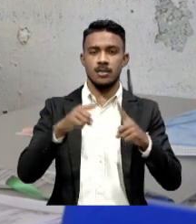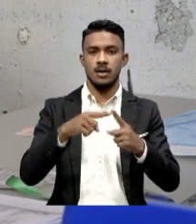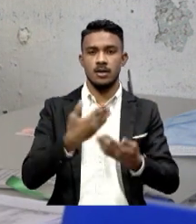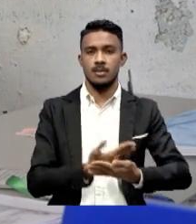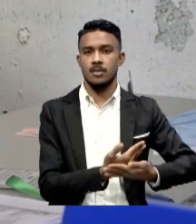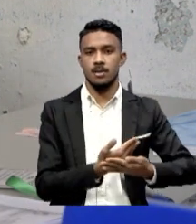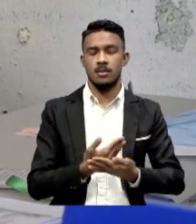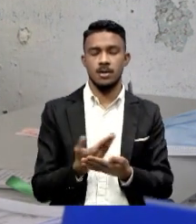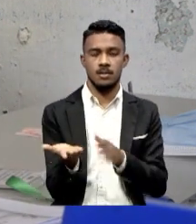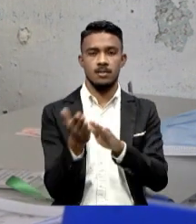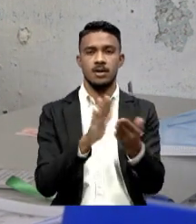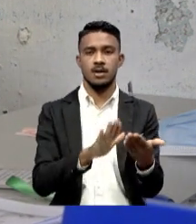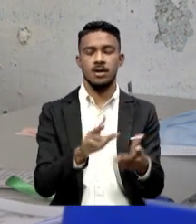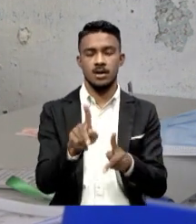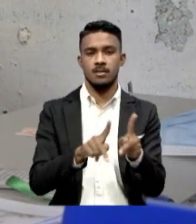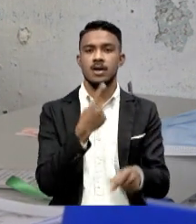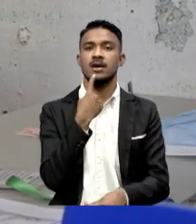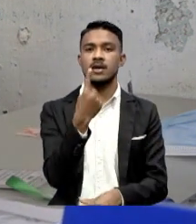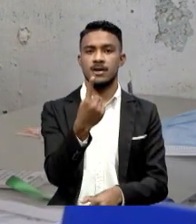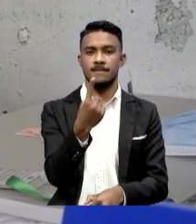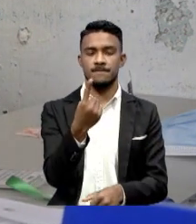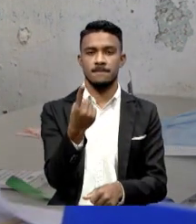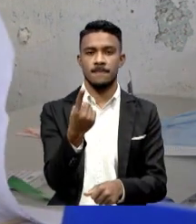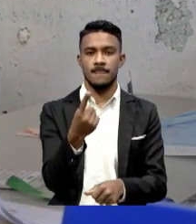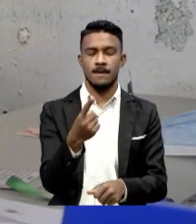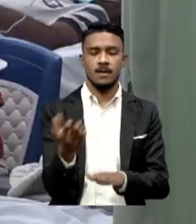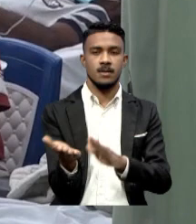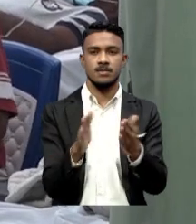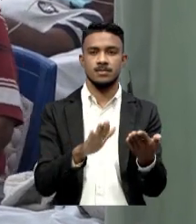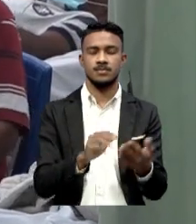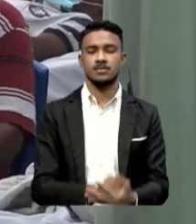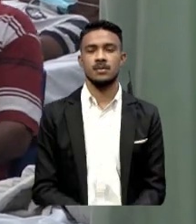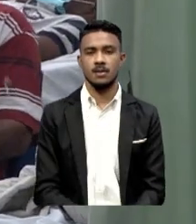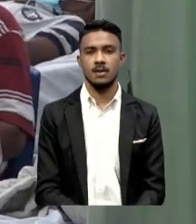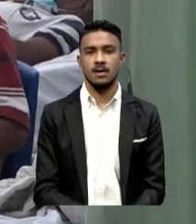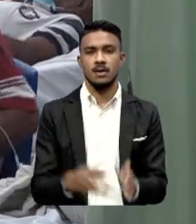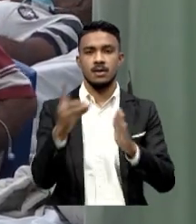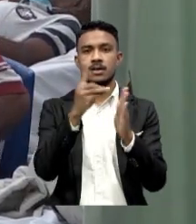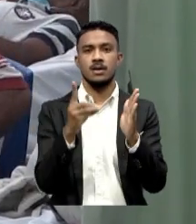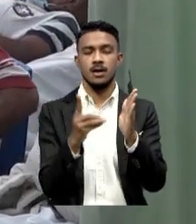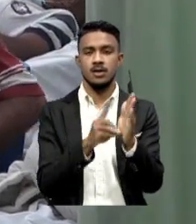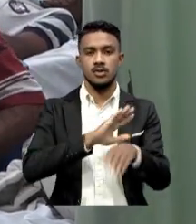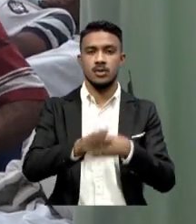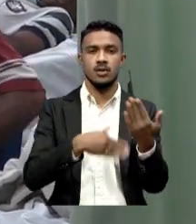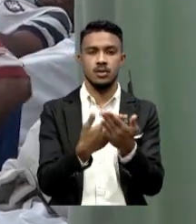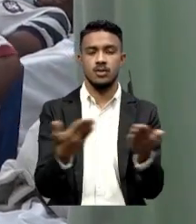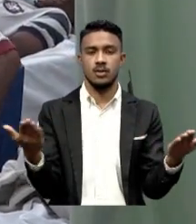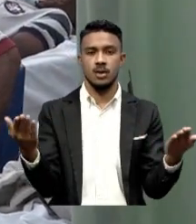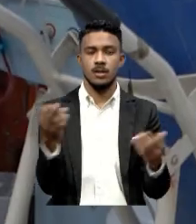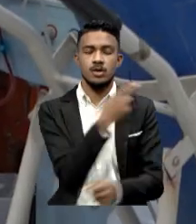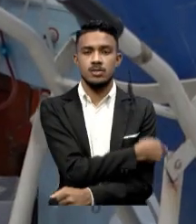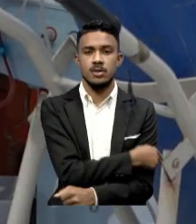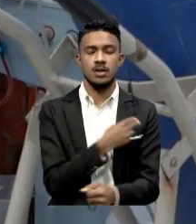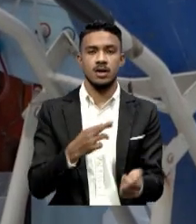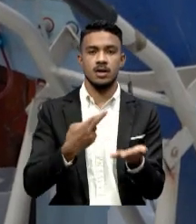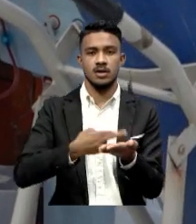mate. Emadihan mortalidade perinatal. Dados geral nebe Hospital Nasional Resista, hahuhu si